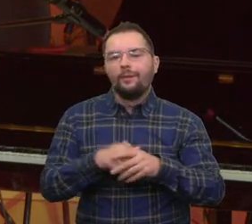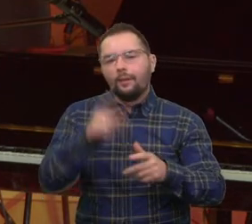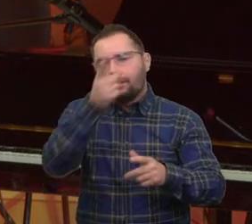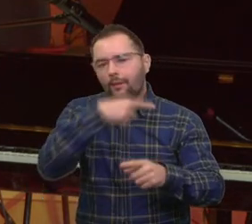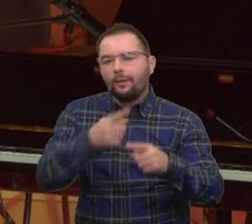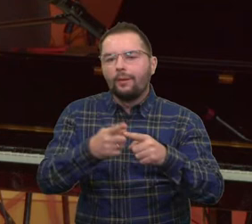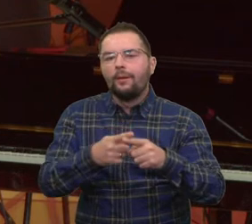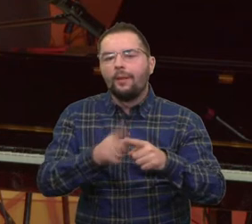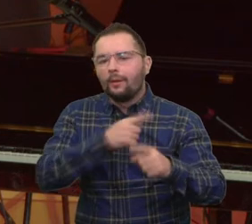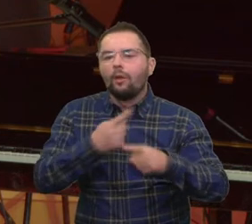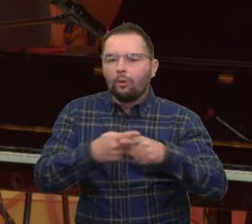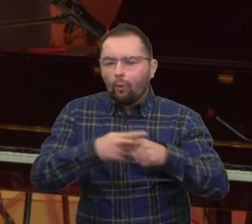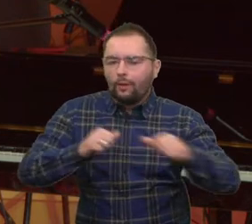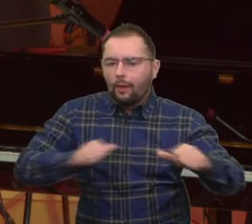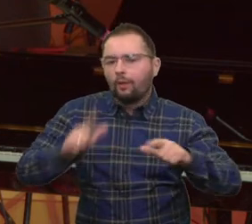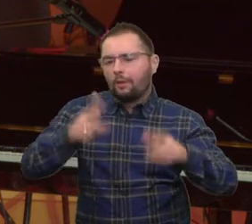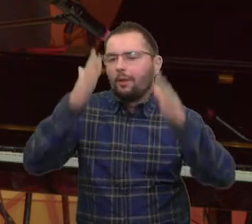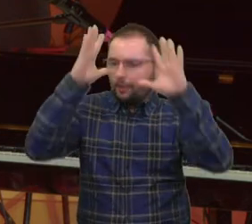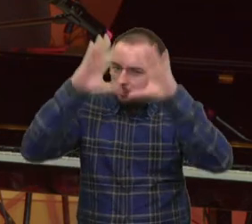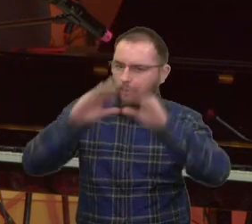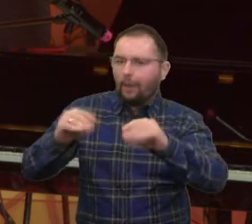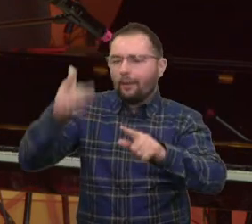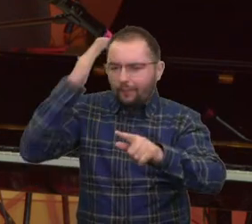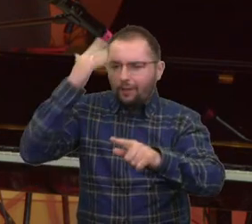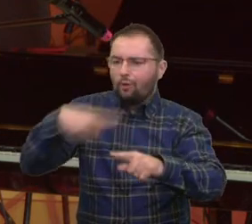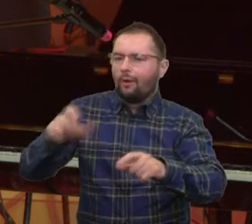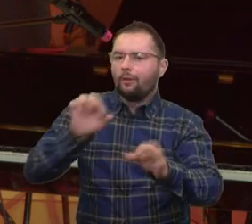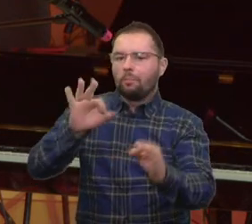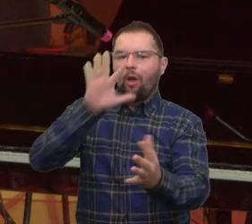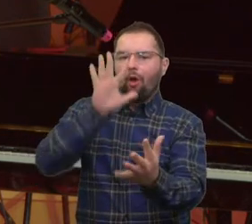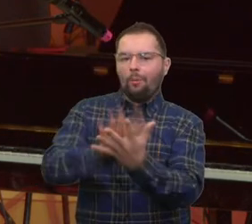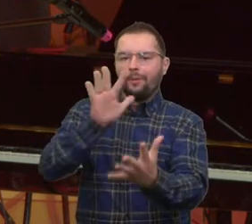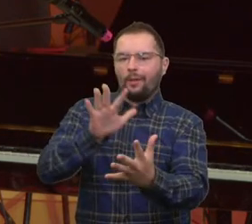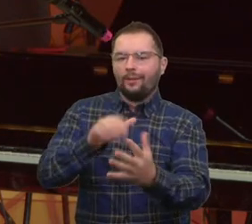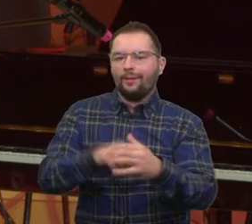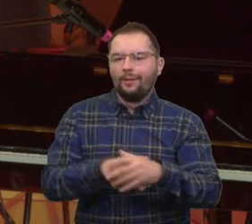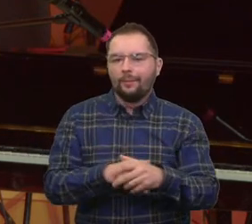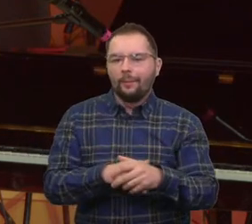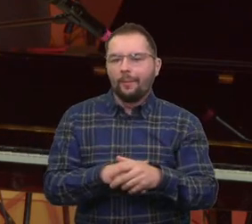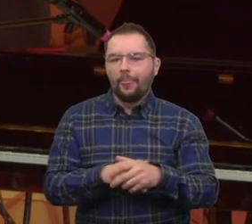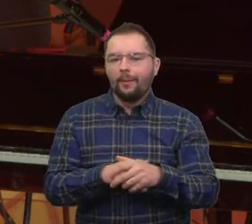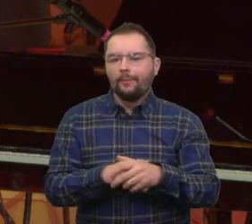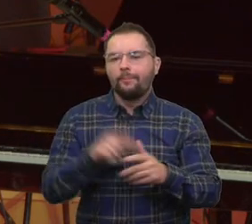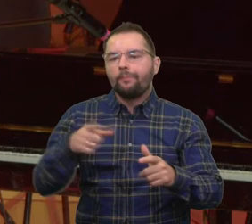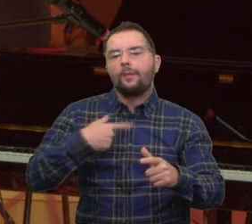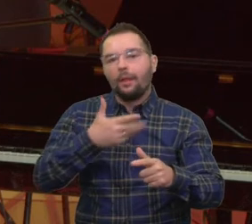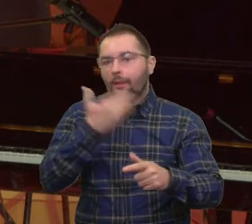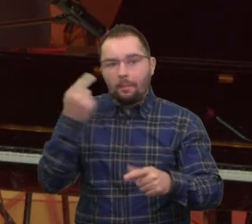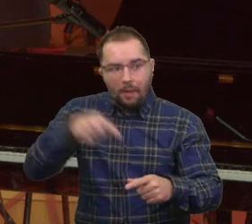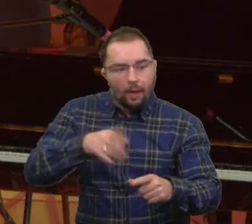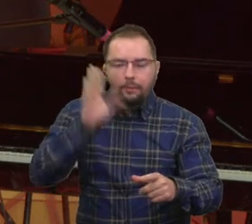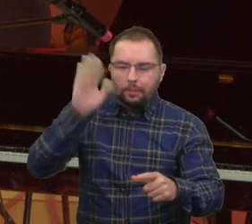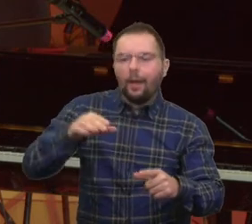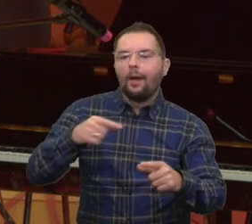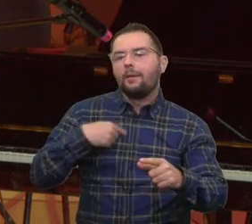panią skarbnik i mają swoją opinię, ale oczywiście jak jej nie ma, to serdecznie ją pozdrawiamy.